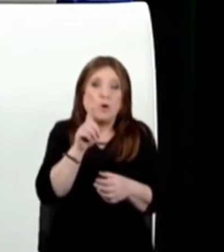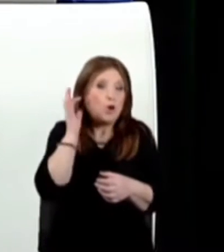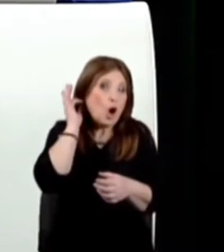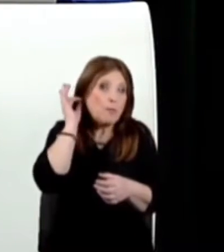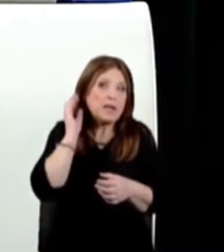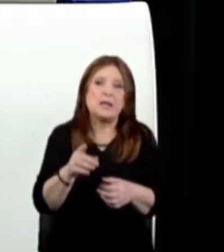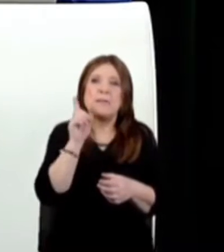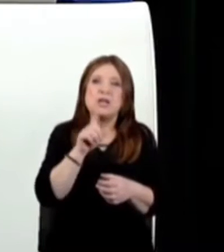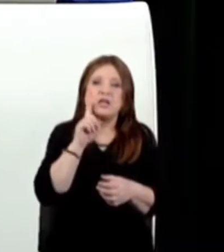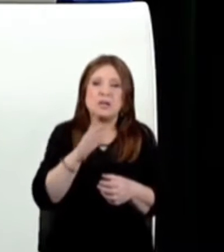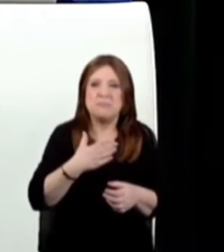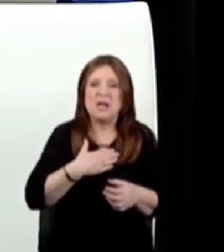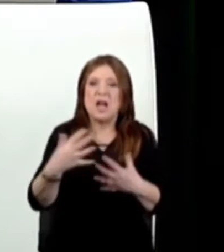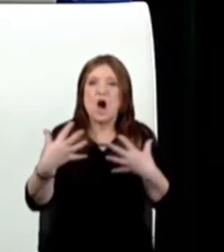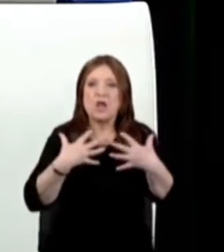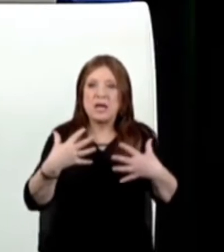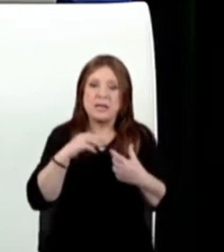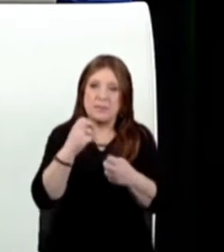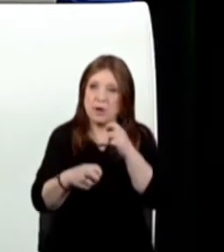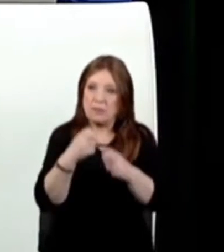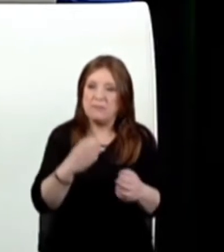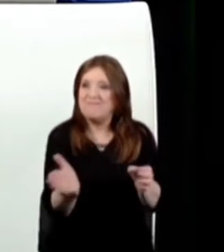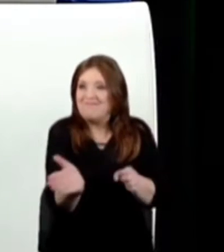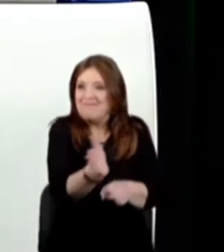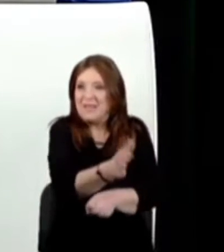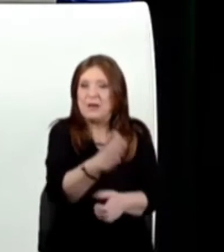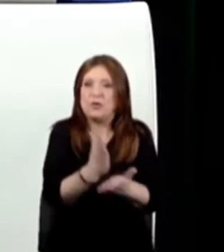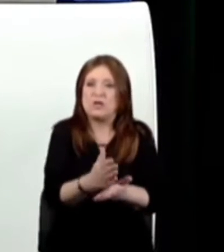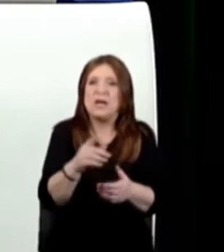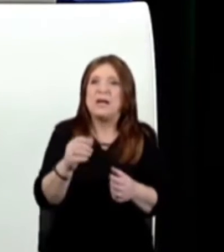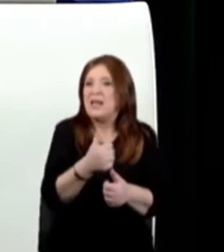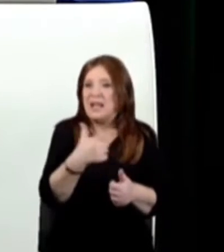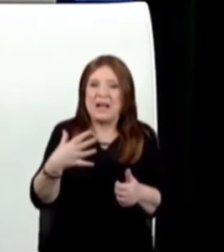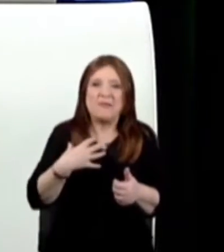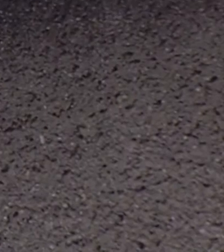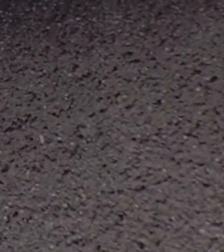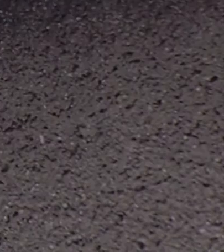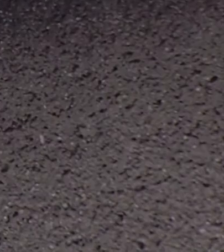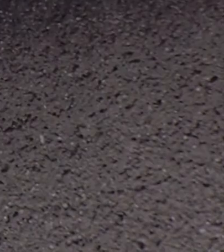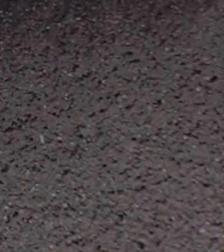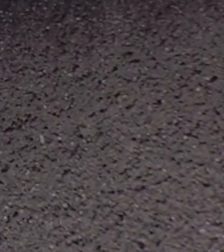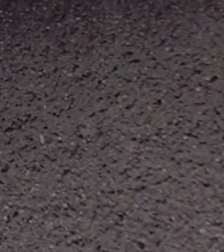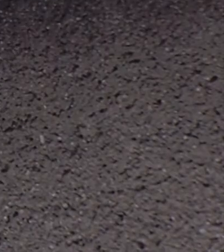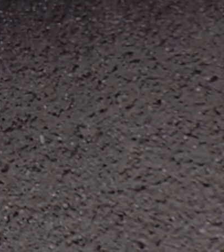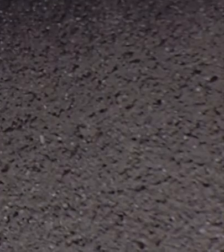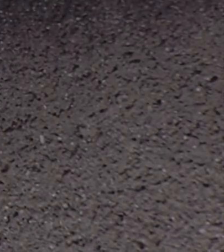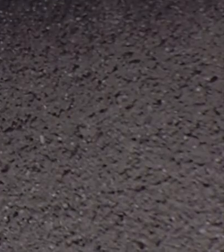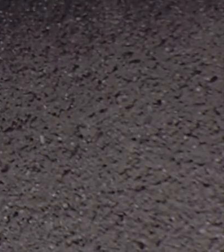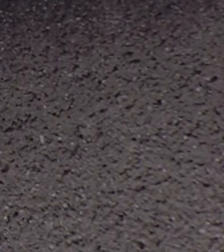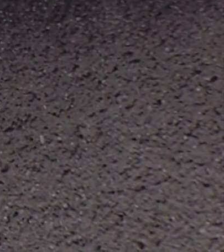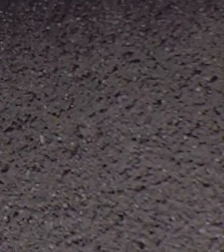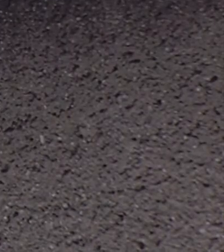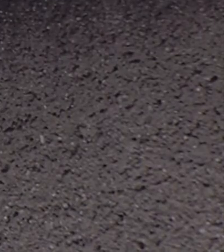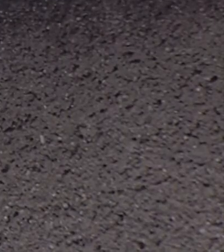powodowała problemy z oddychaniem. Minęło kilka wieków, jesteśmy w wieku XXI, mimo tego smog jest wciąż